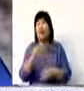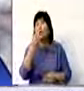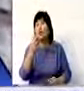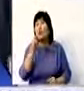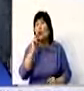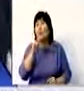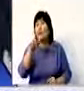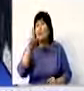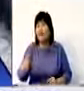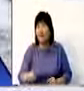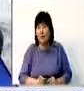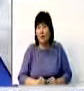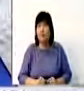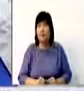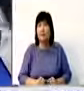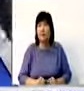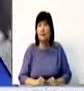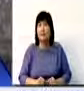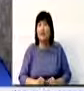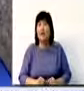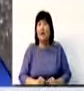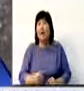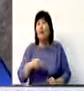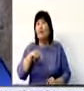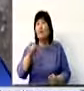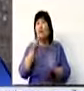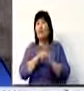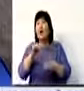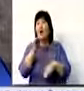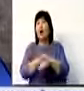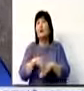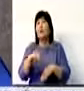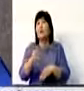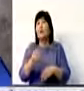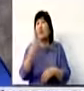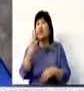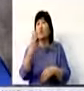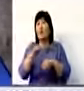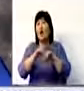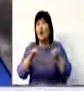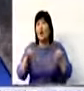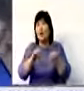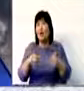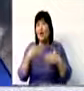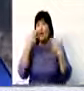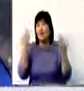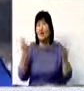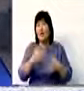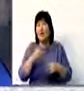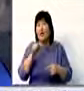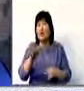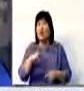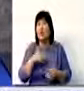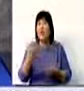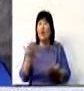подозреваемых электронные на вокзале в ходе проверки мы обнаружили в септике 4 голени неизвестного животного здесь же была